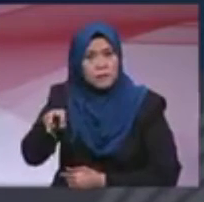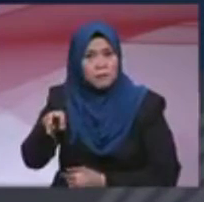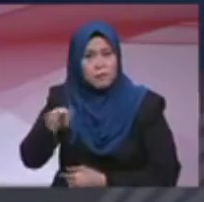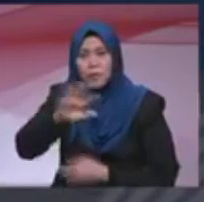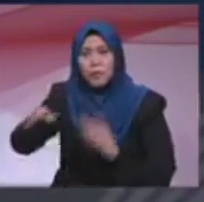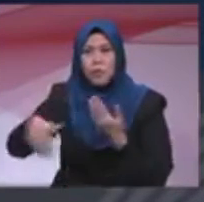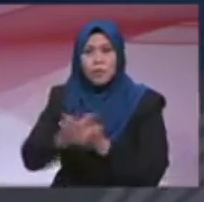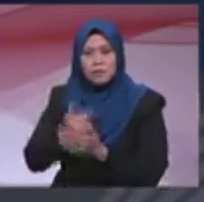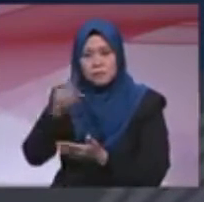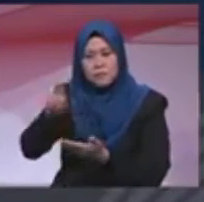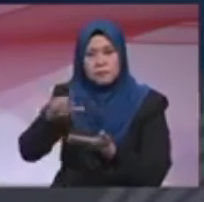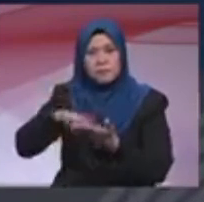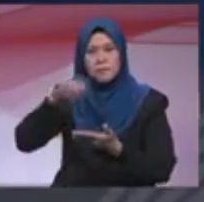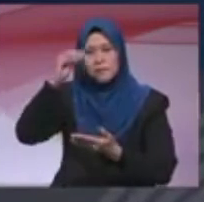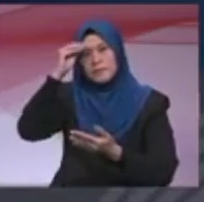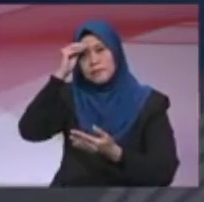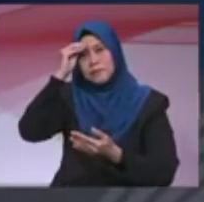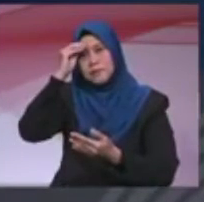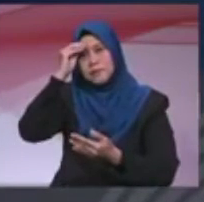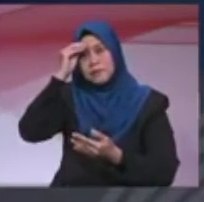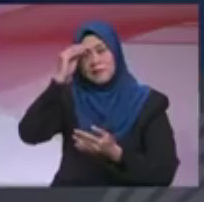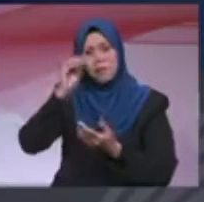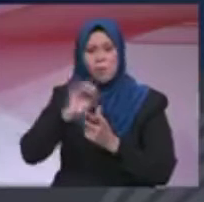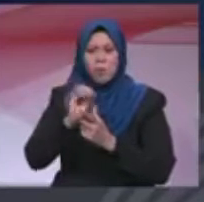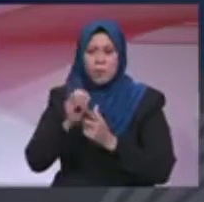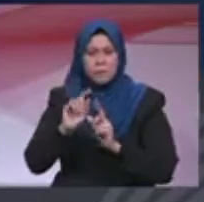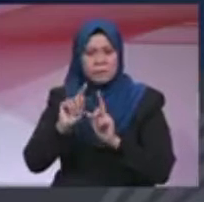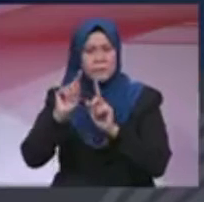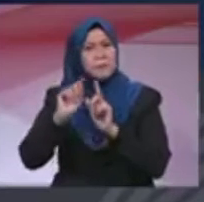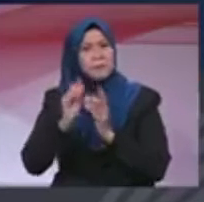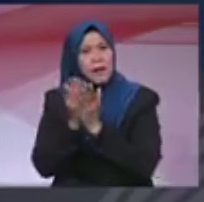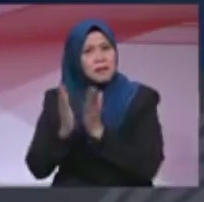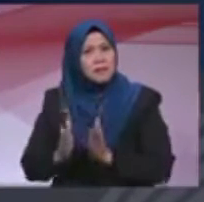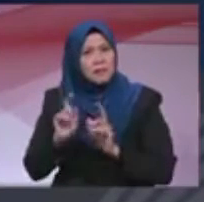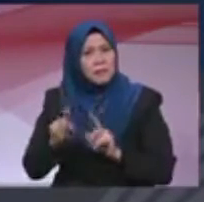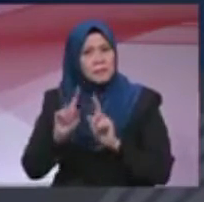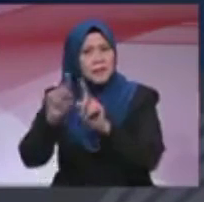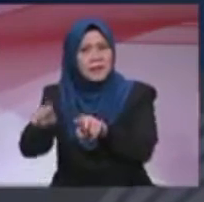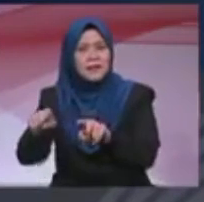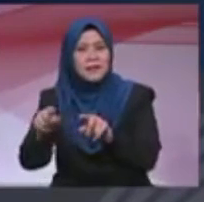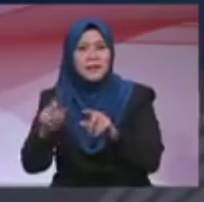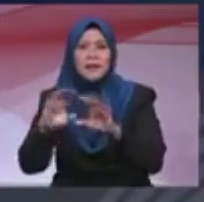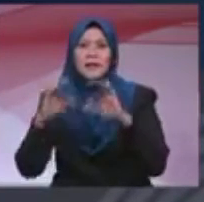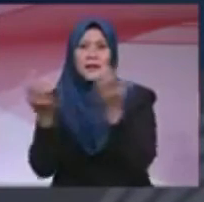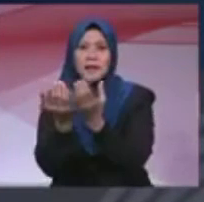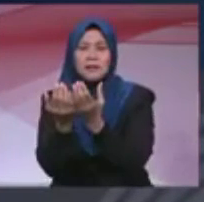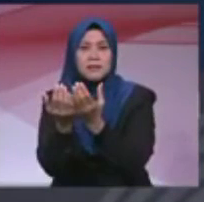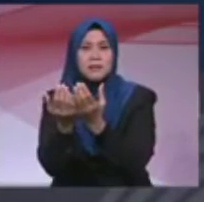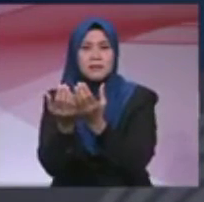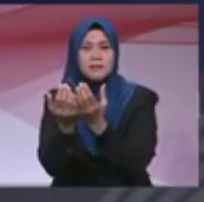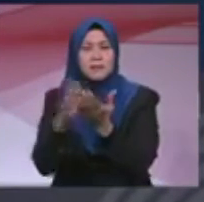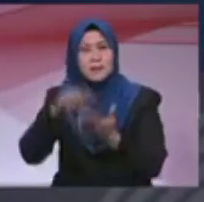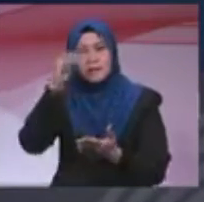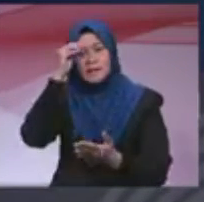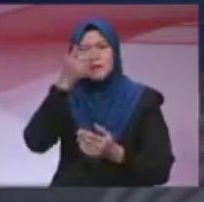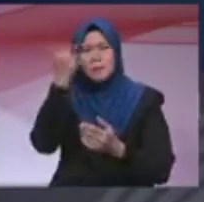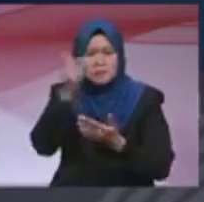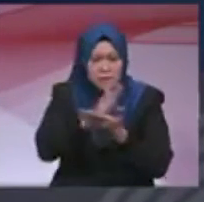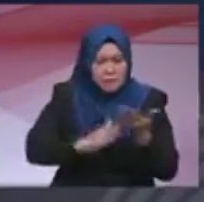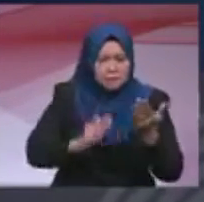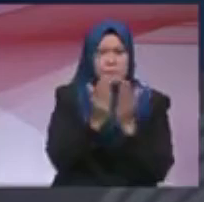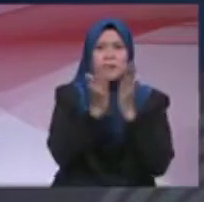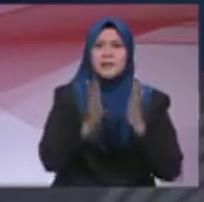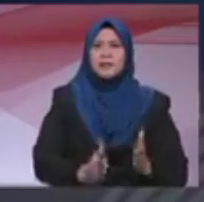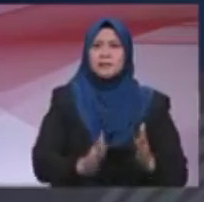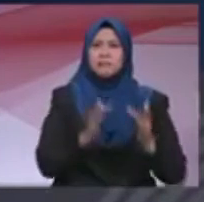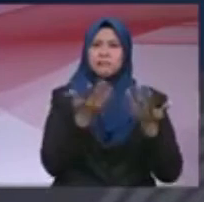all virtual learning to have attendance? Sebab kita tahu there are those yang have hard access to the internet. So macam